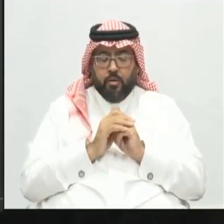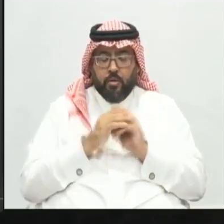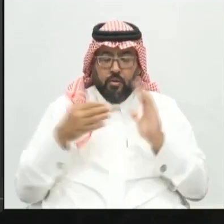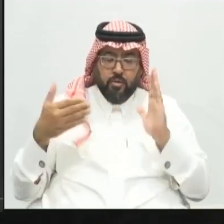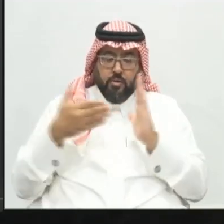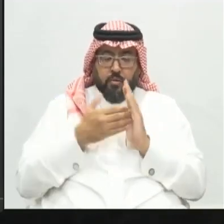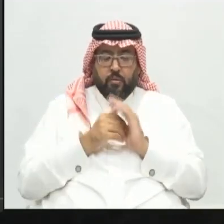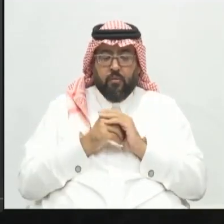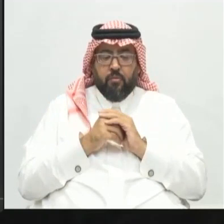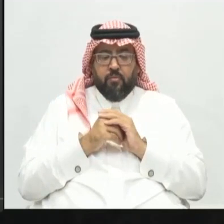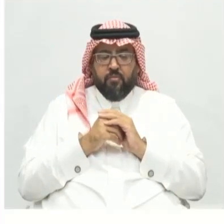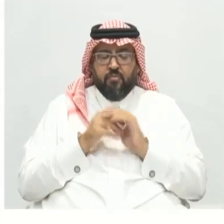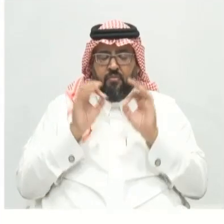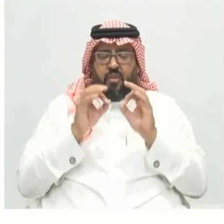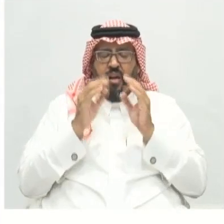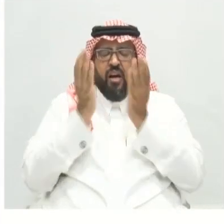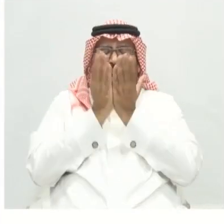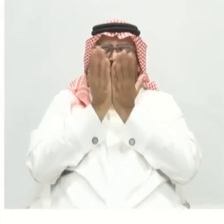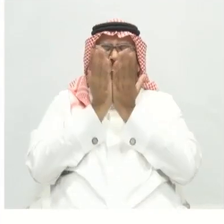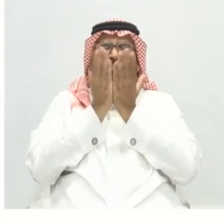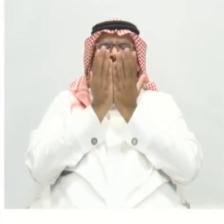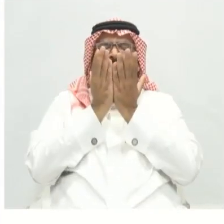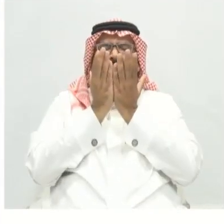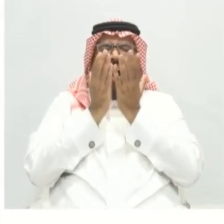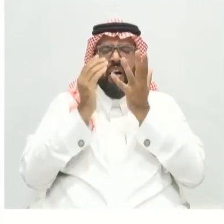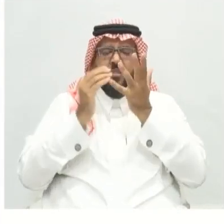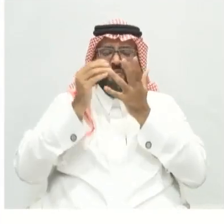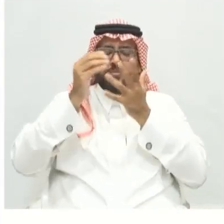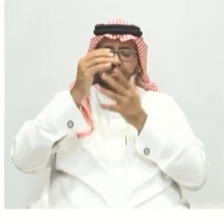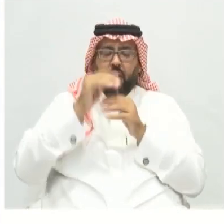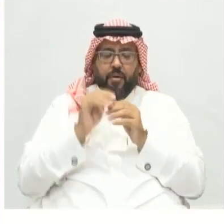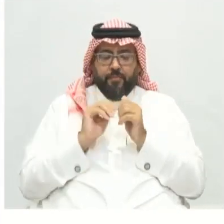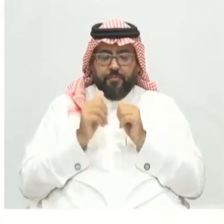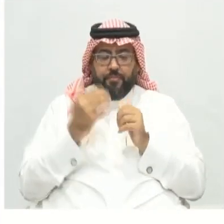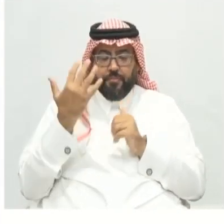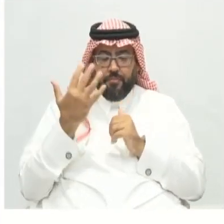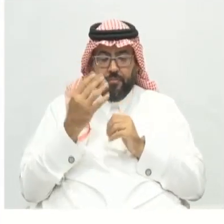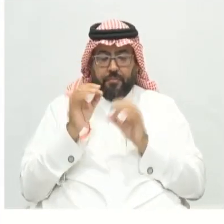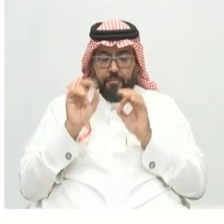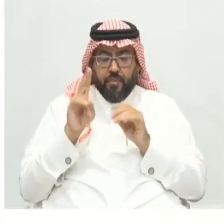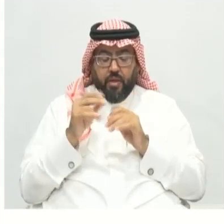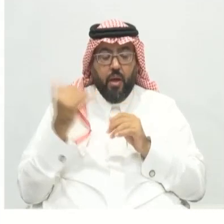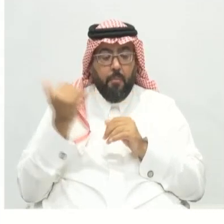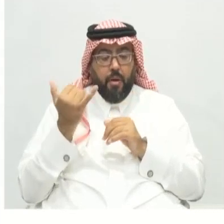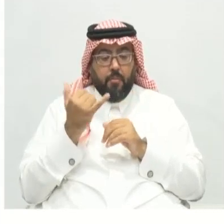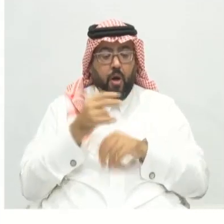ونهايته ومع كلكل مرحله من مراحل المشروع خمسه تعيين المهام لاعضاء فريق